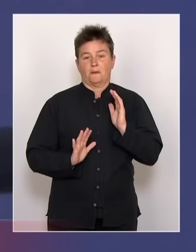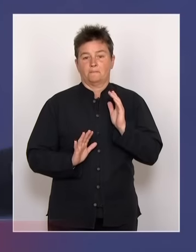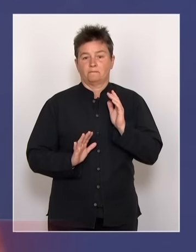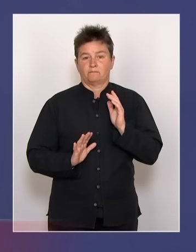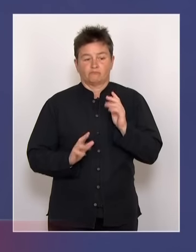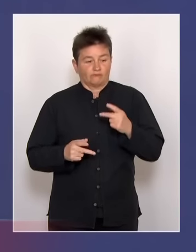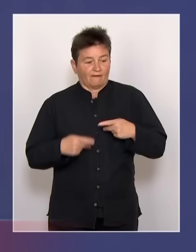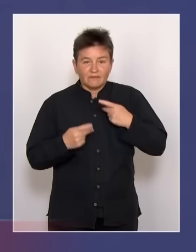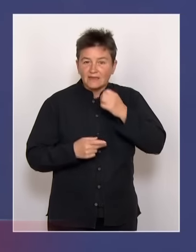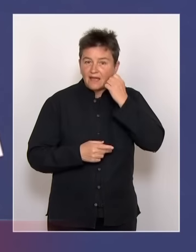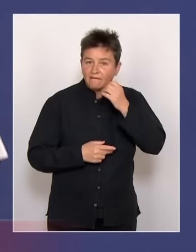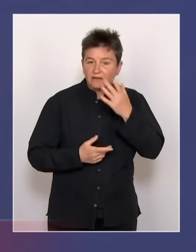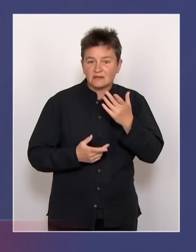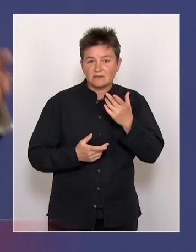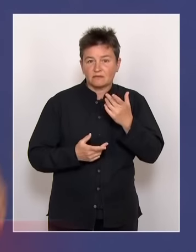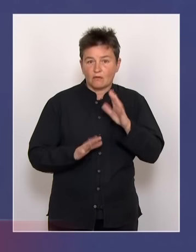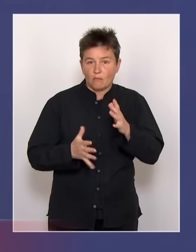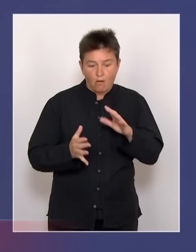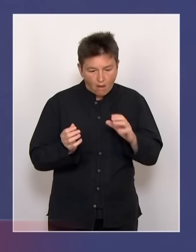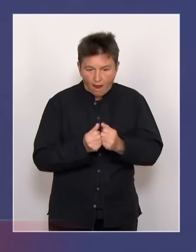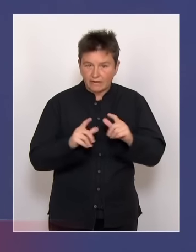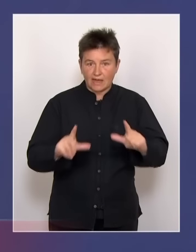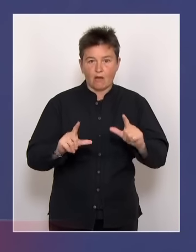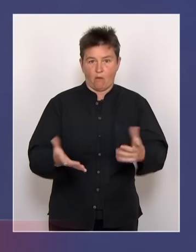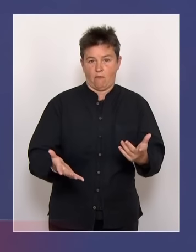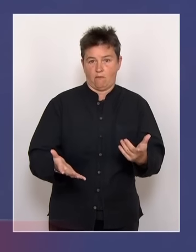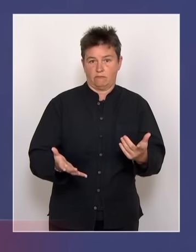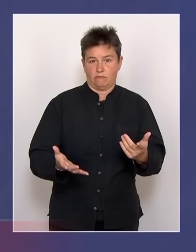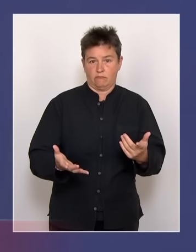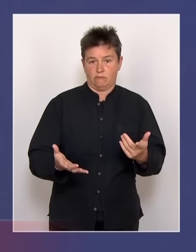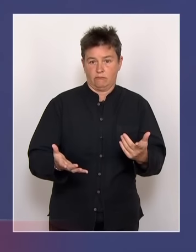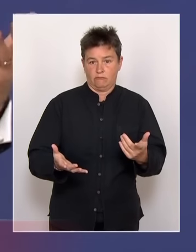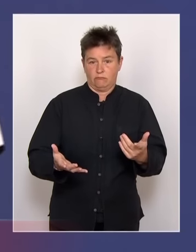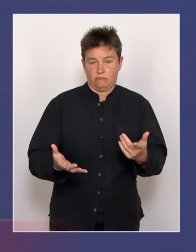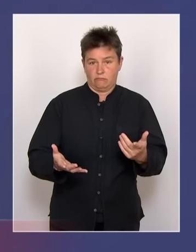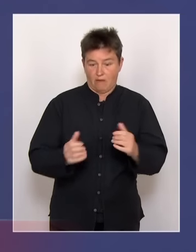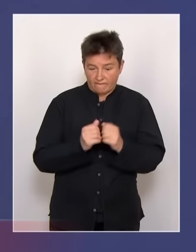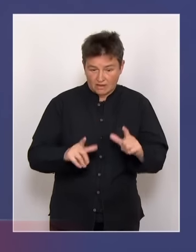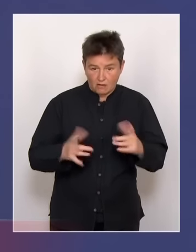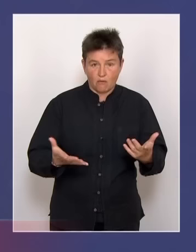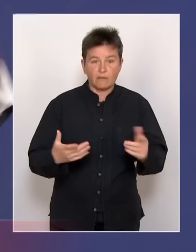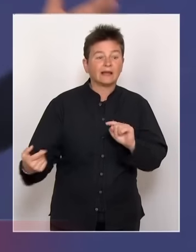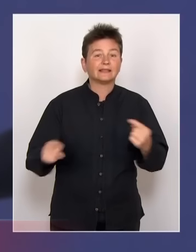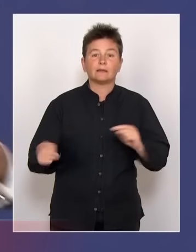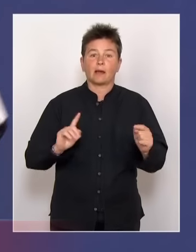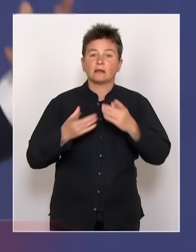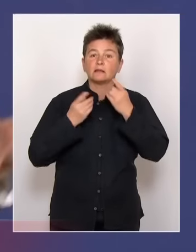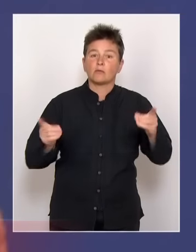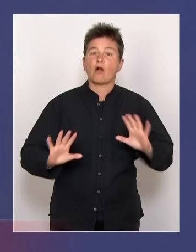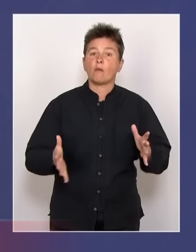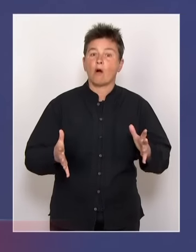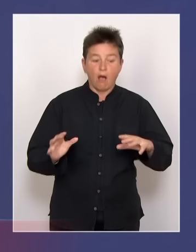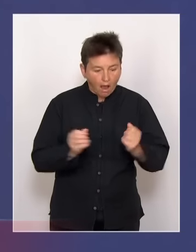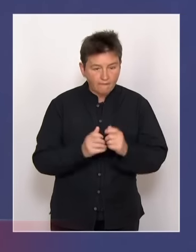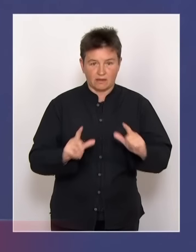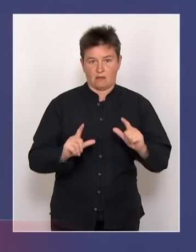à la vie affective par ces écrans et les contenus auxquels peuvent être exposés quand le débat démocratique se structure dans